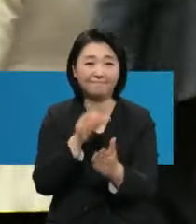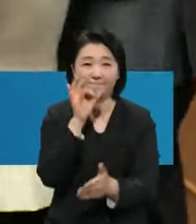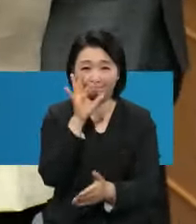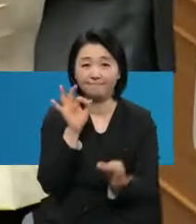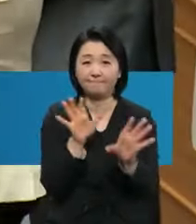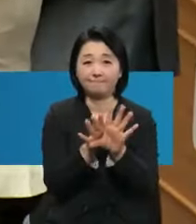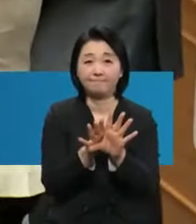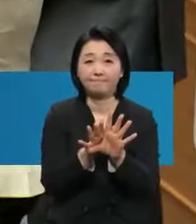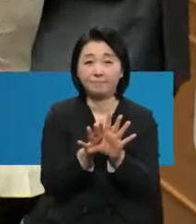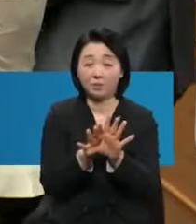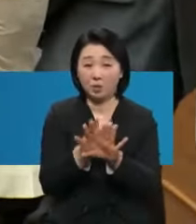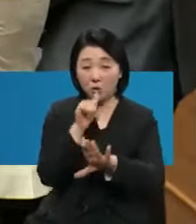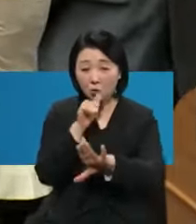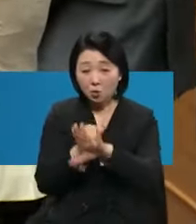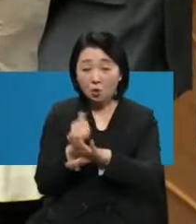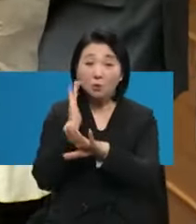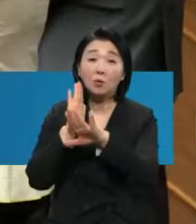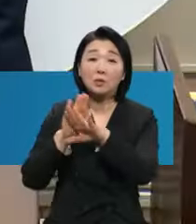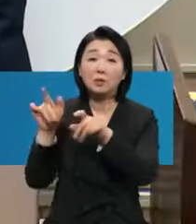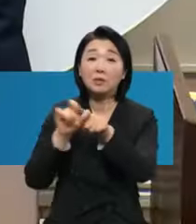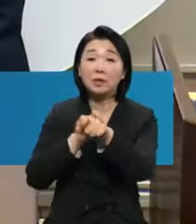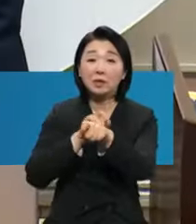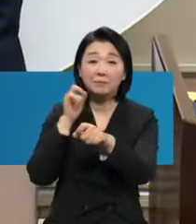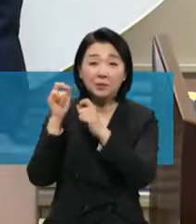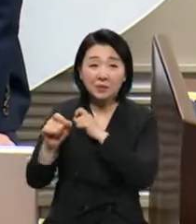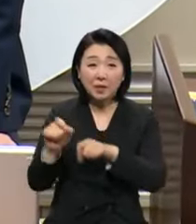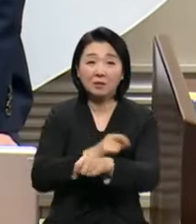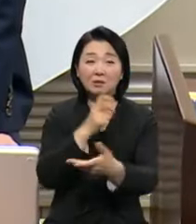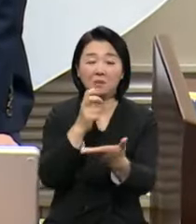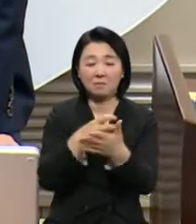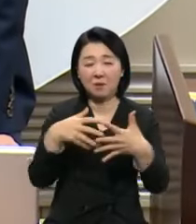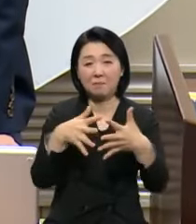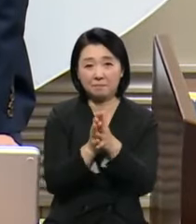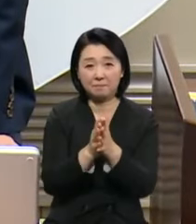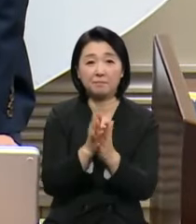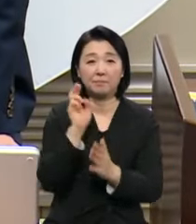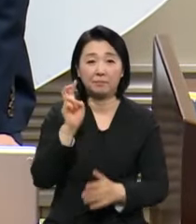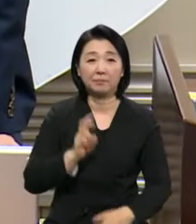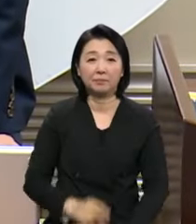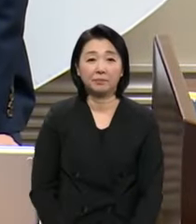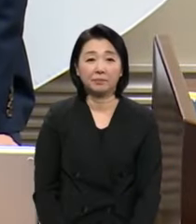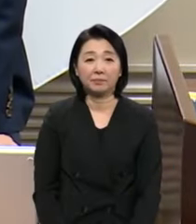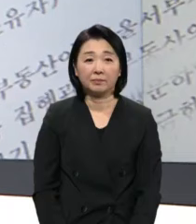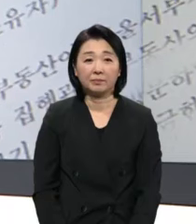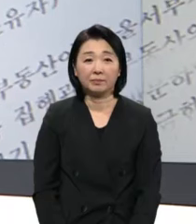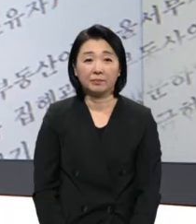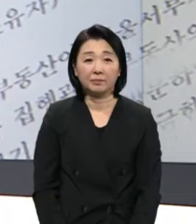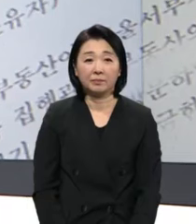사라지게 되면서 전세사기 특별법 개정안은 폐기 수순을 밟을 전망입니다.